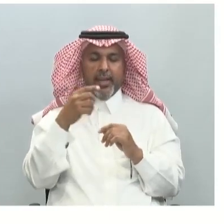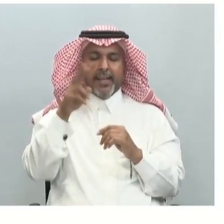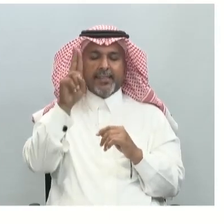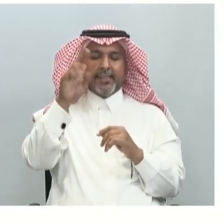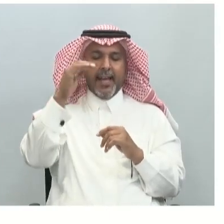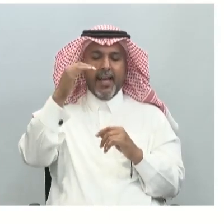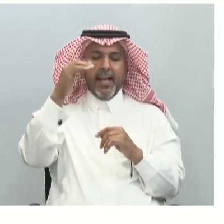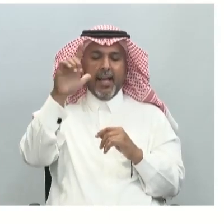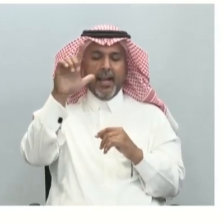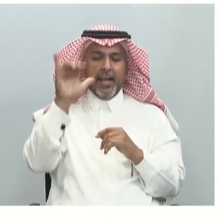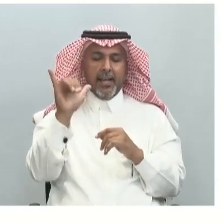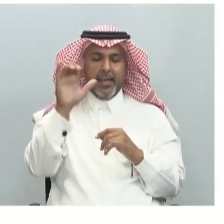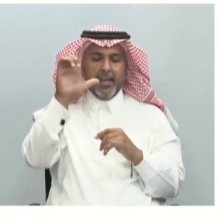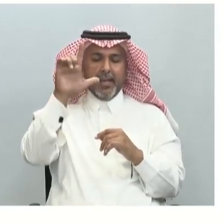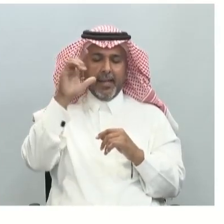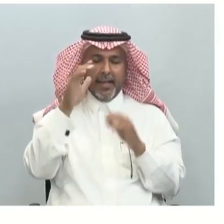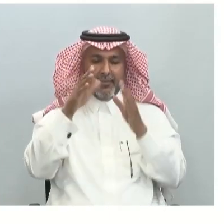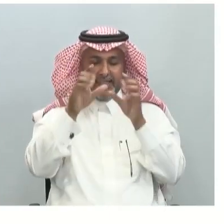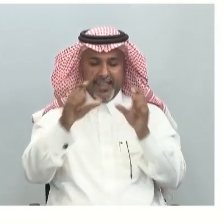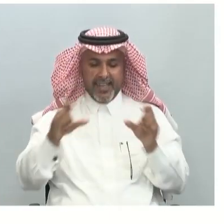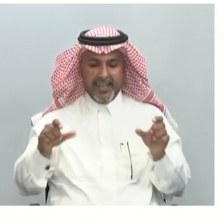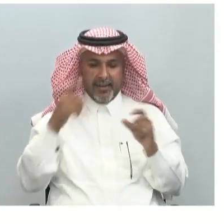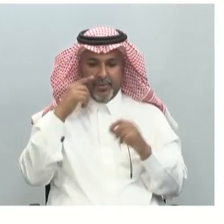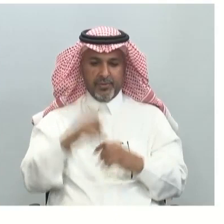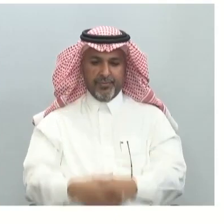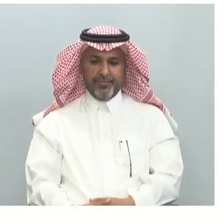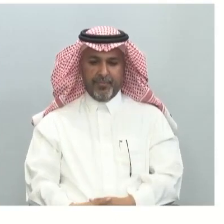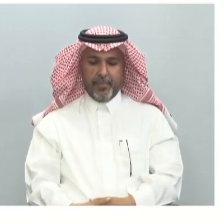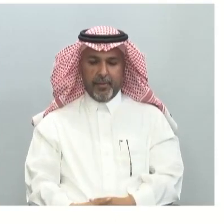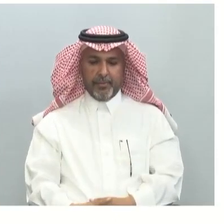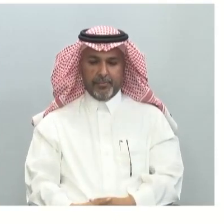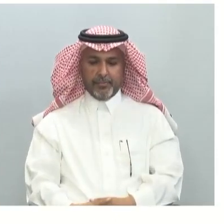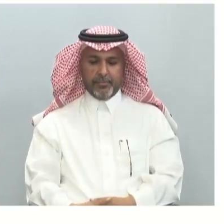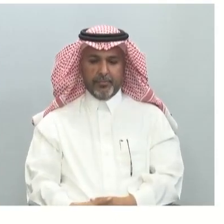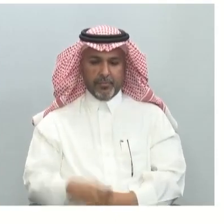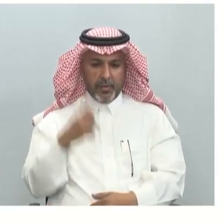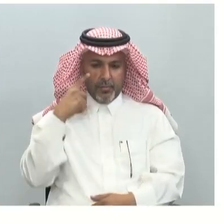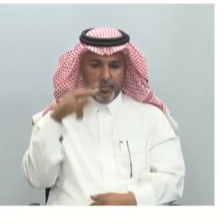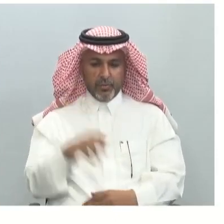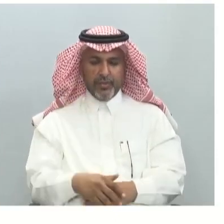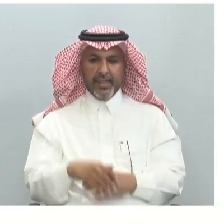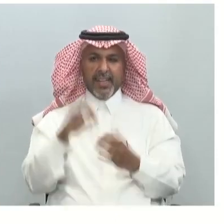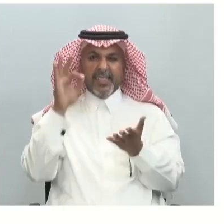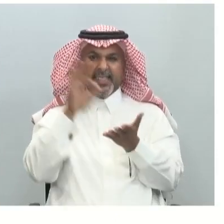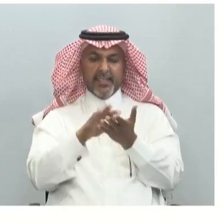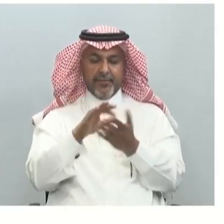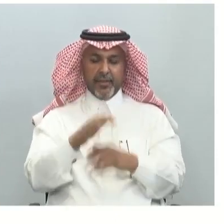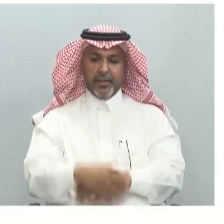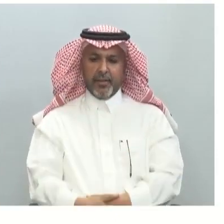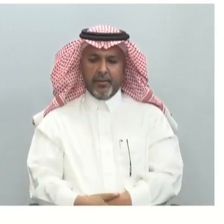واسهلها التحليل اكس تربيع زائد اثنين اكس ناقص ثمانيه يساوي صفر اجي الان طبعا نتاكد هنا ان